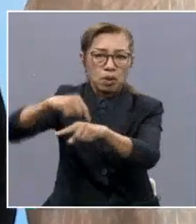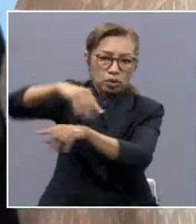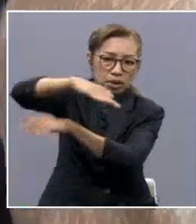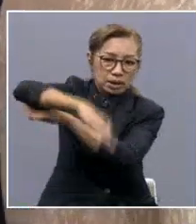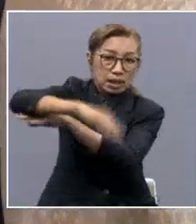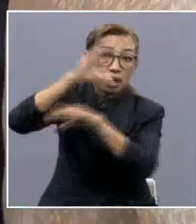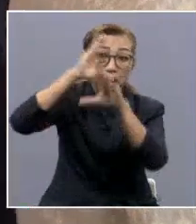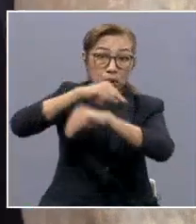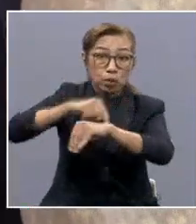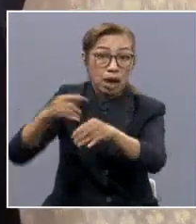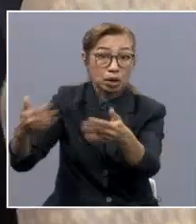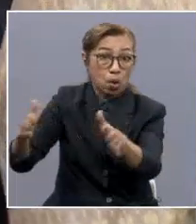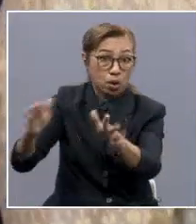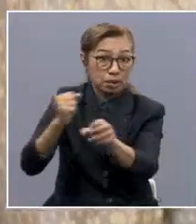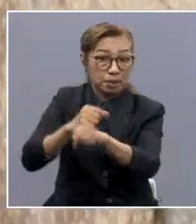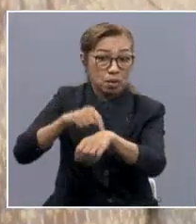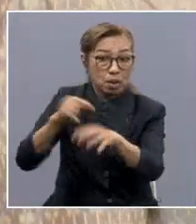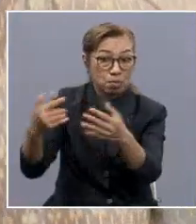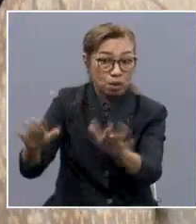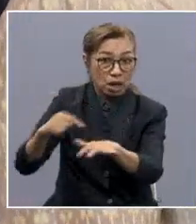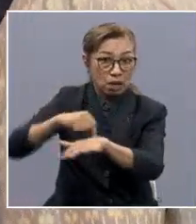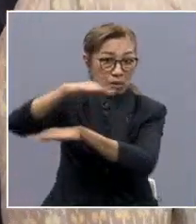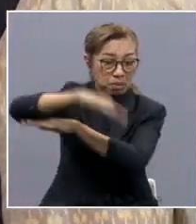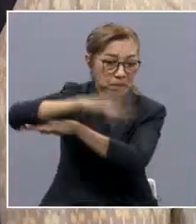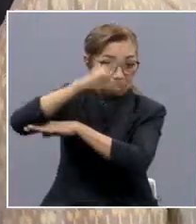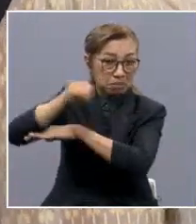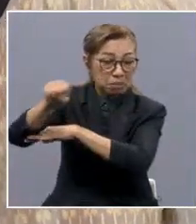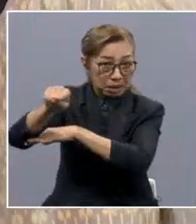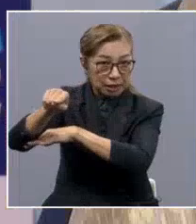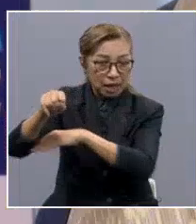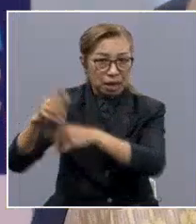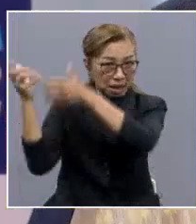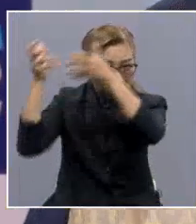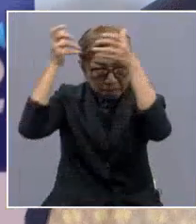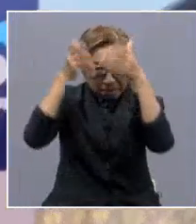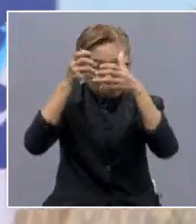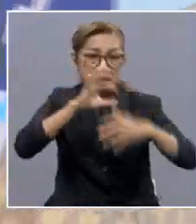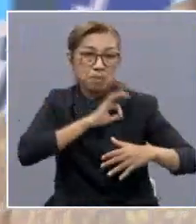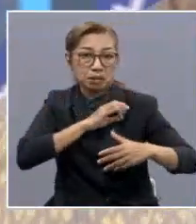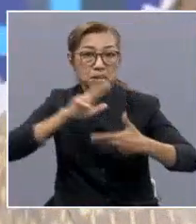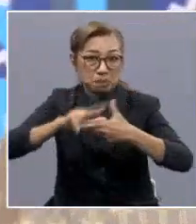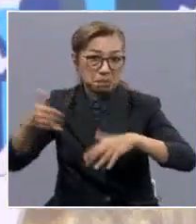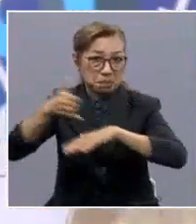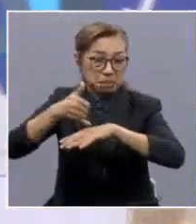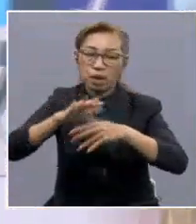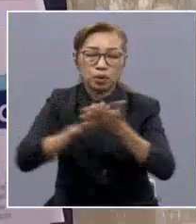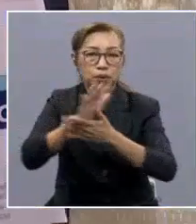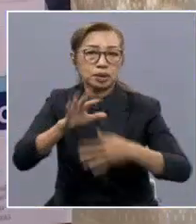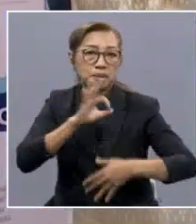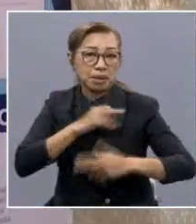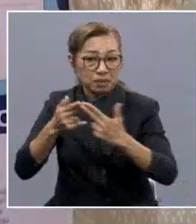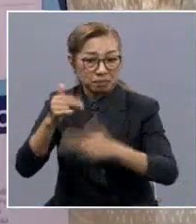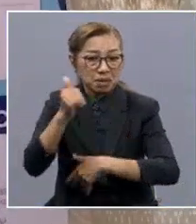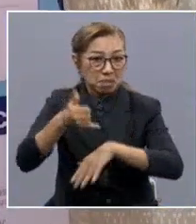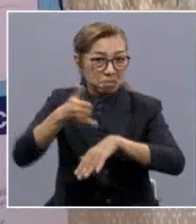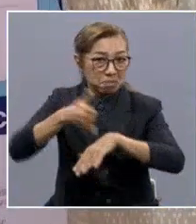ไปเนี่ยจะมีในเรื่องของการหาส่งหาเสียงอะไรหรือเปล่าใช่ไหมครับในนามของรวมไทยสร้างชาติ30มกราคมพลเอกประยุทธ์ก็มีกำหนดการว่าจะไปตรวจราชการที่น